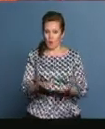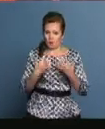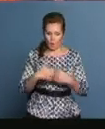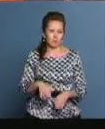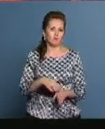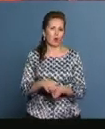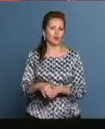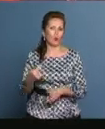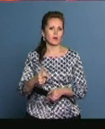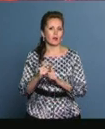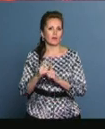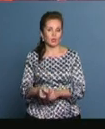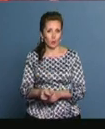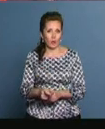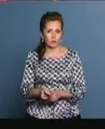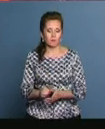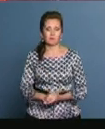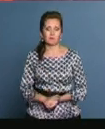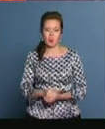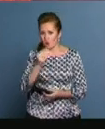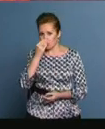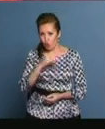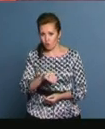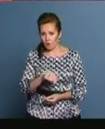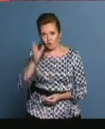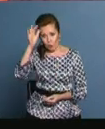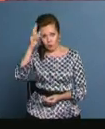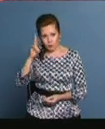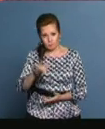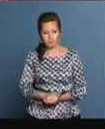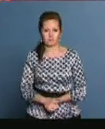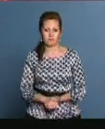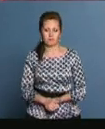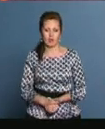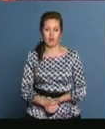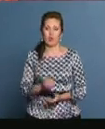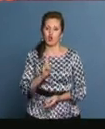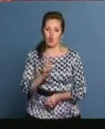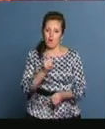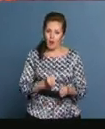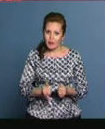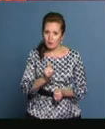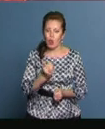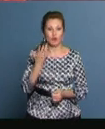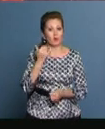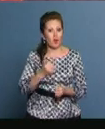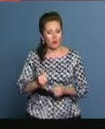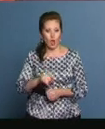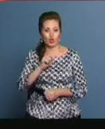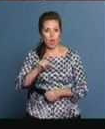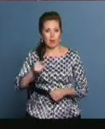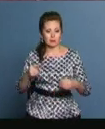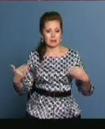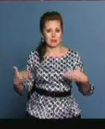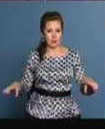гарантирует, значит, качественно, и причем еще чек выдают. То есть, кто варил, когда варил, номер стыка.